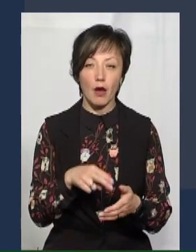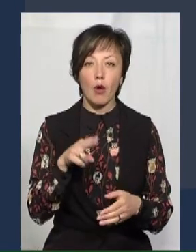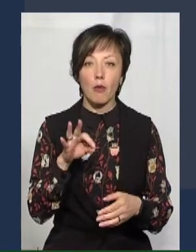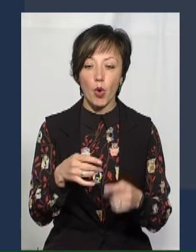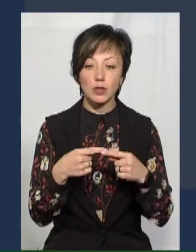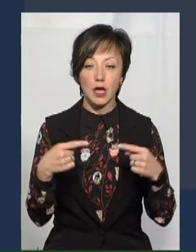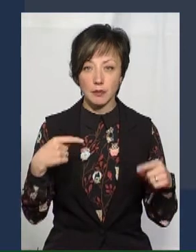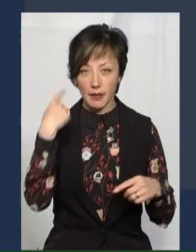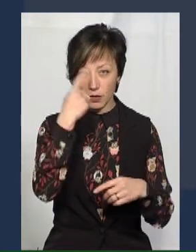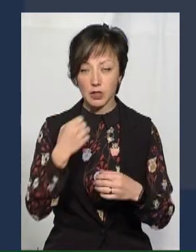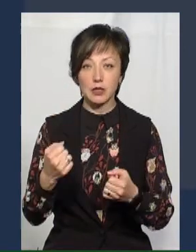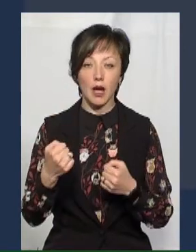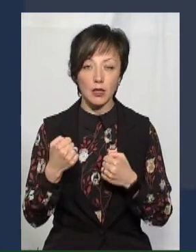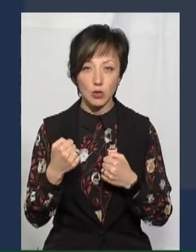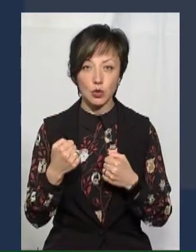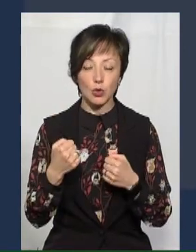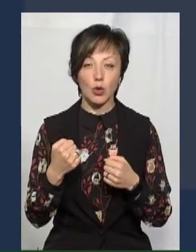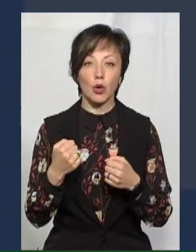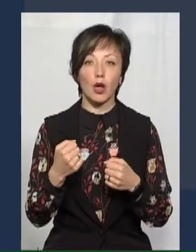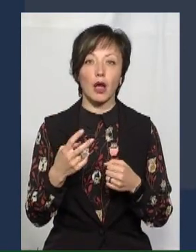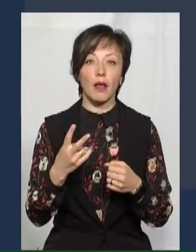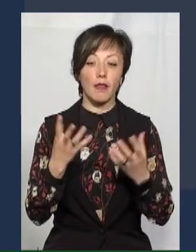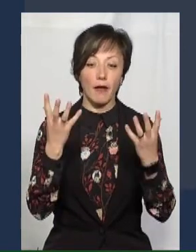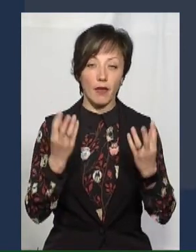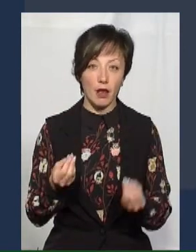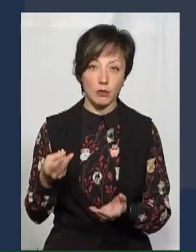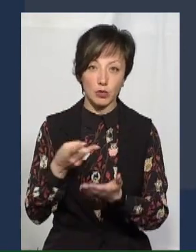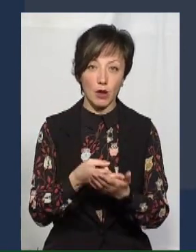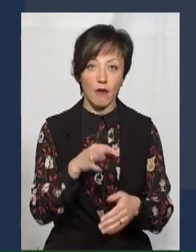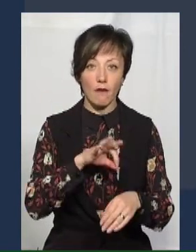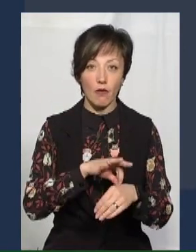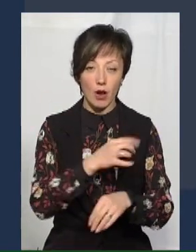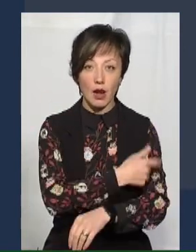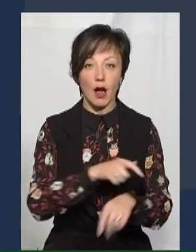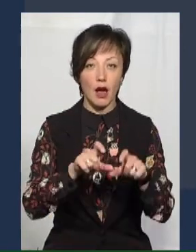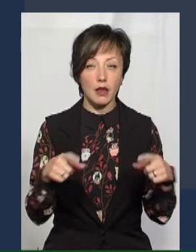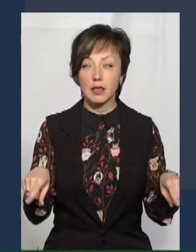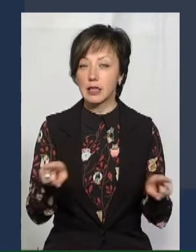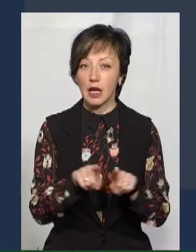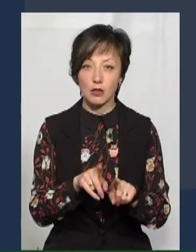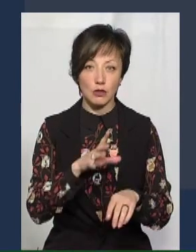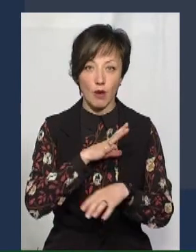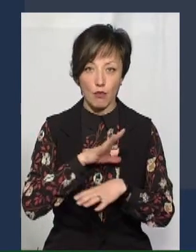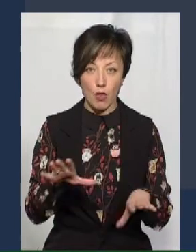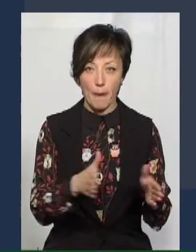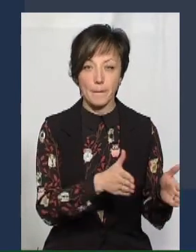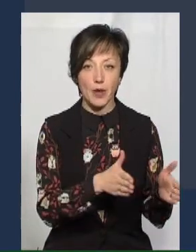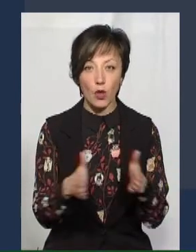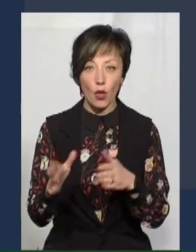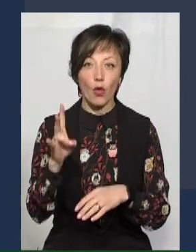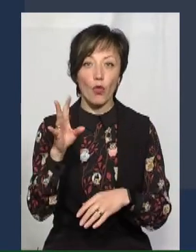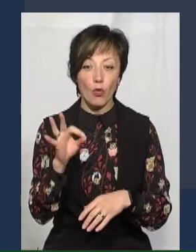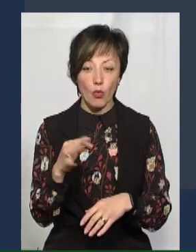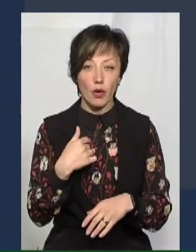засобах індивідуального захисту, на момент поступлення хворого лікарня теж була не підготовлена. Хоча я, як